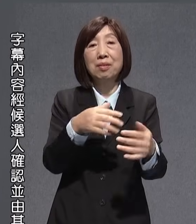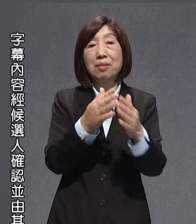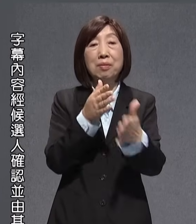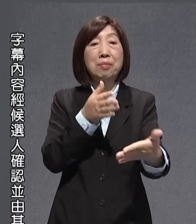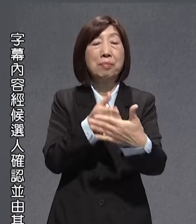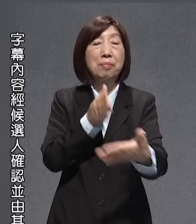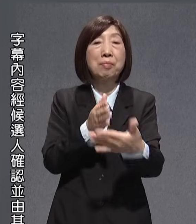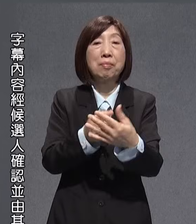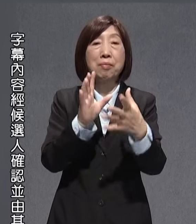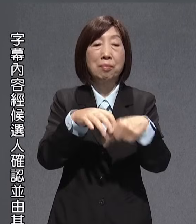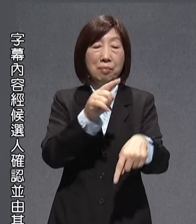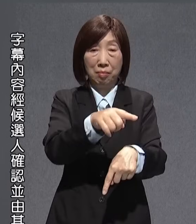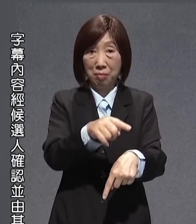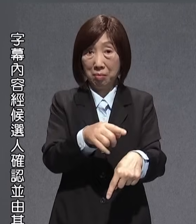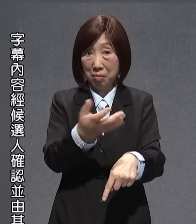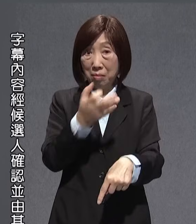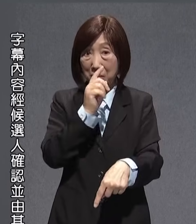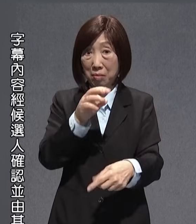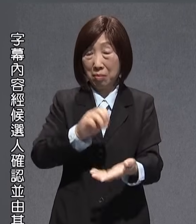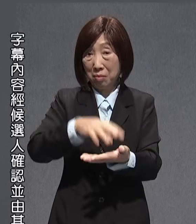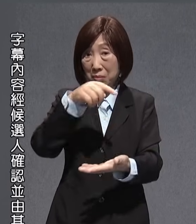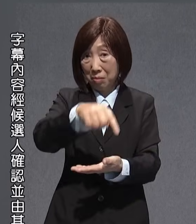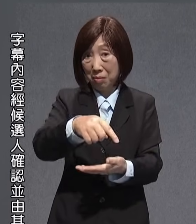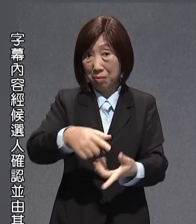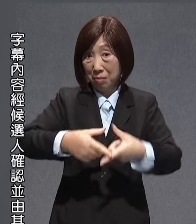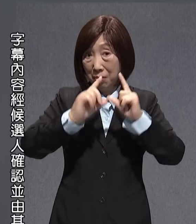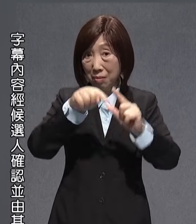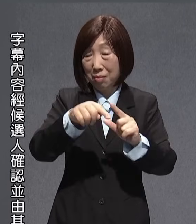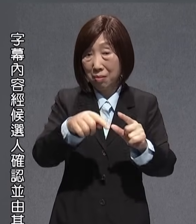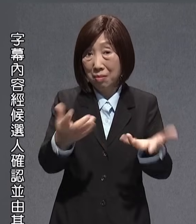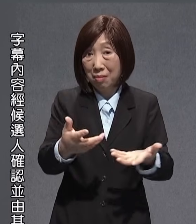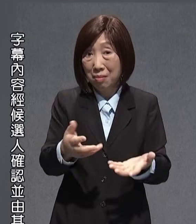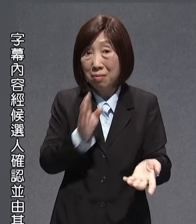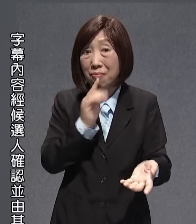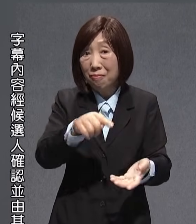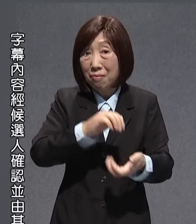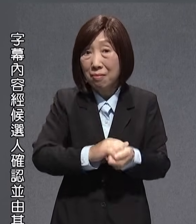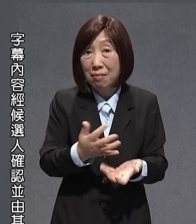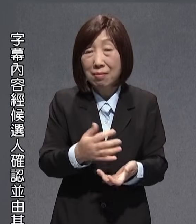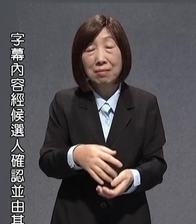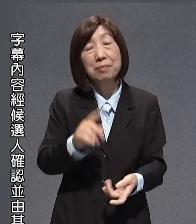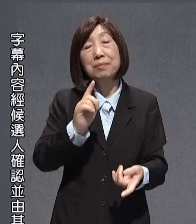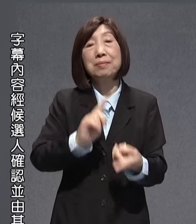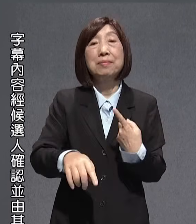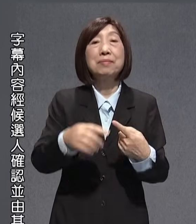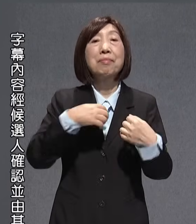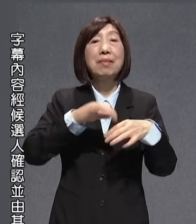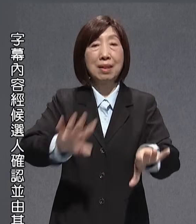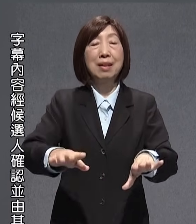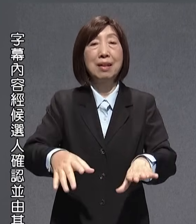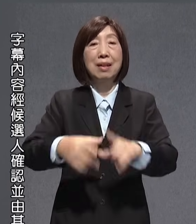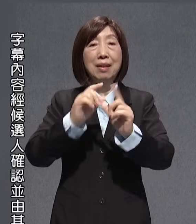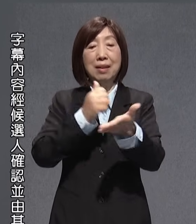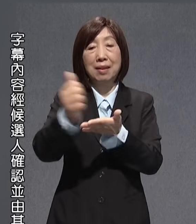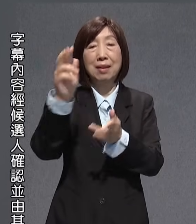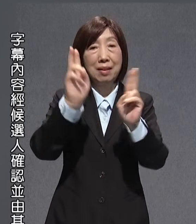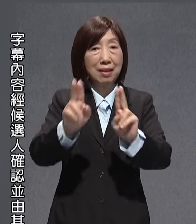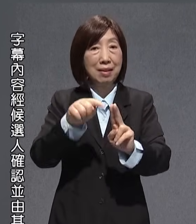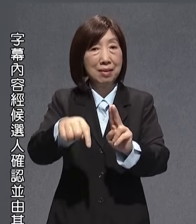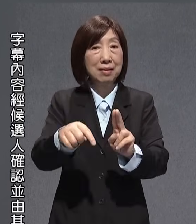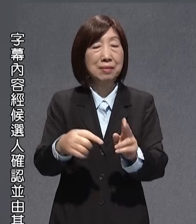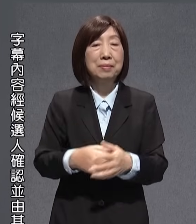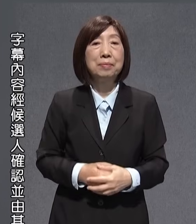局。难道这就是你的呵呵最歹局吗？好，我们继续回到那个输电的问题，我们要建立一